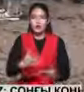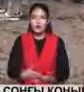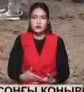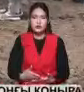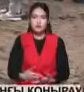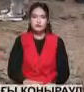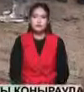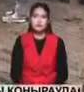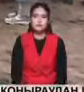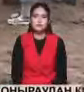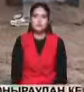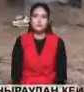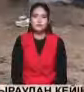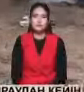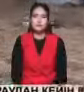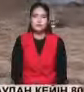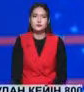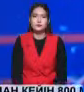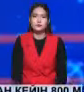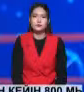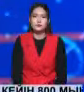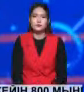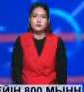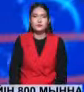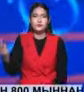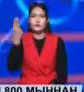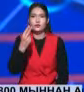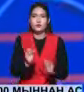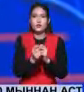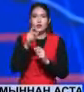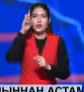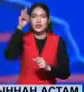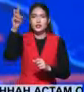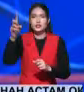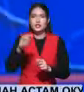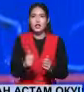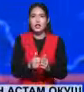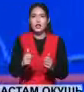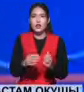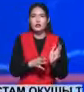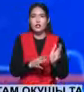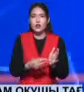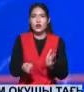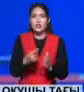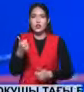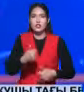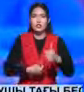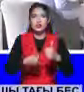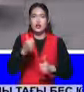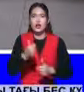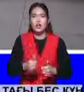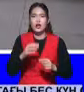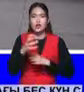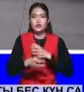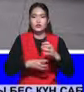Олег Федоров, Астана Таймс. Елордада 11 елдің елшілері арасында 9 құмалақтан жарыс өтті. Шараға